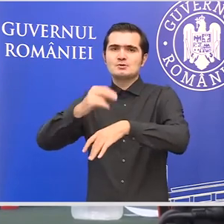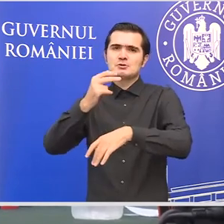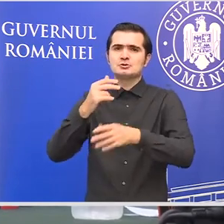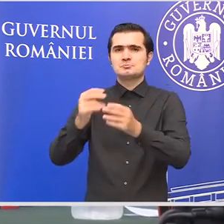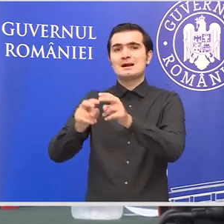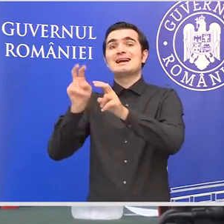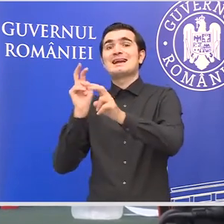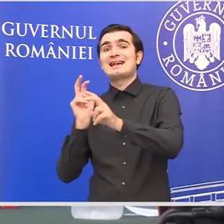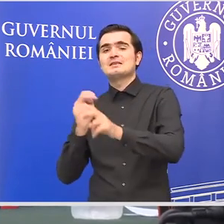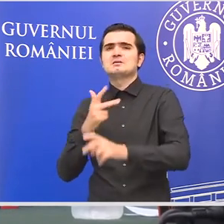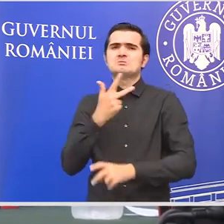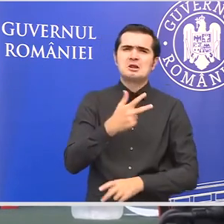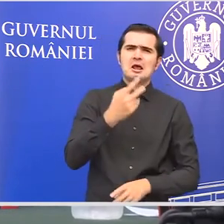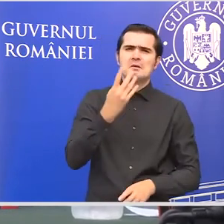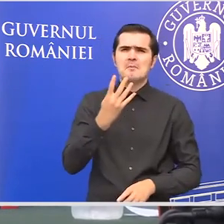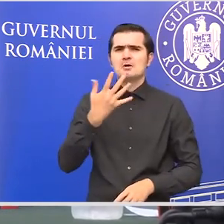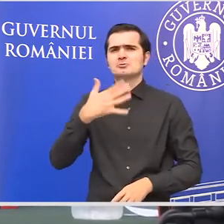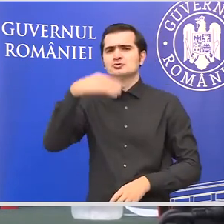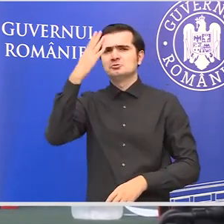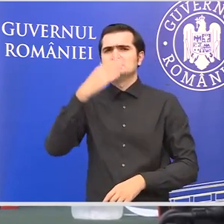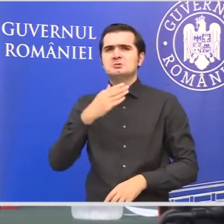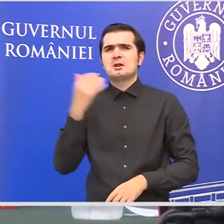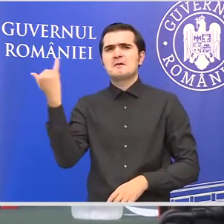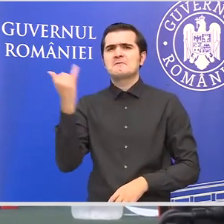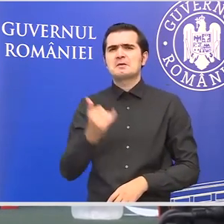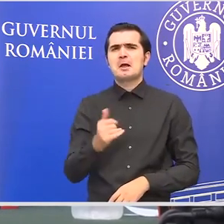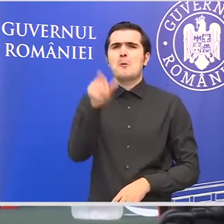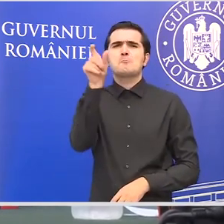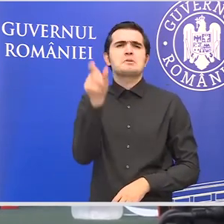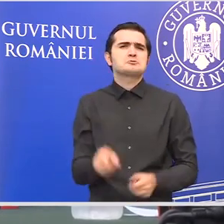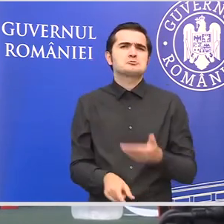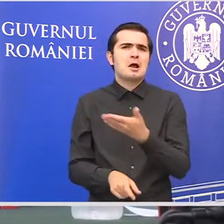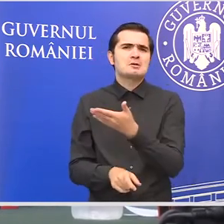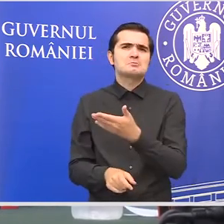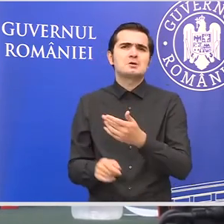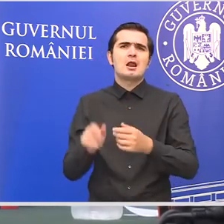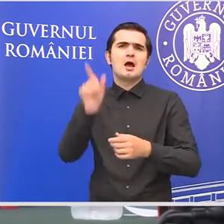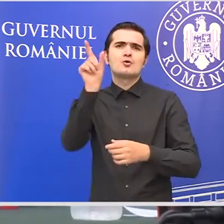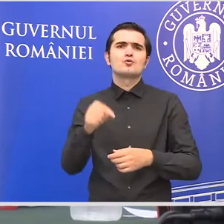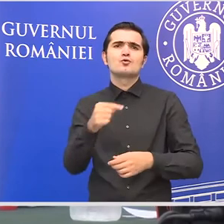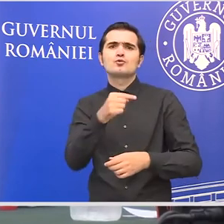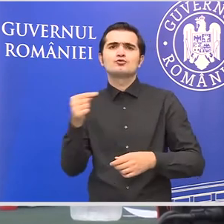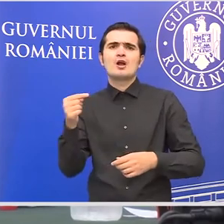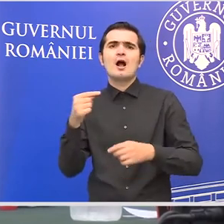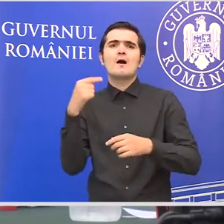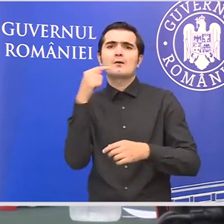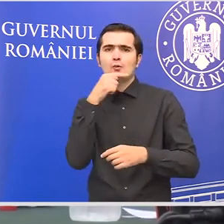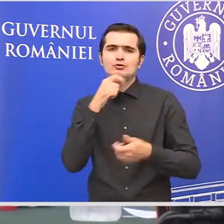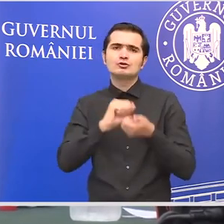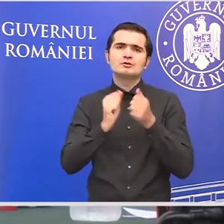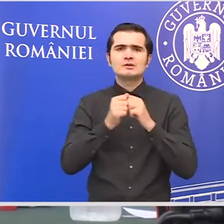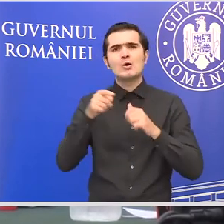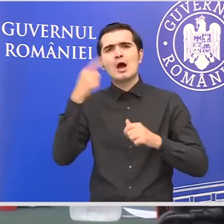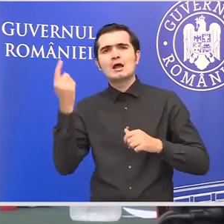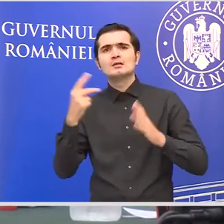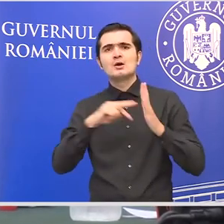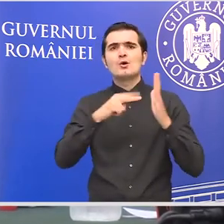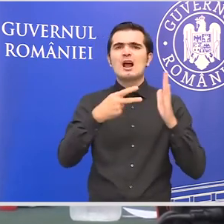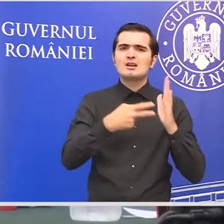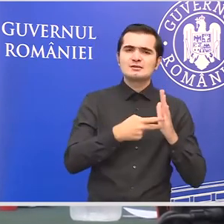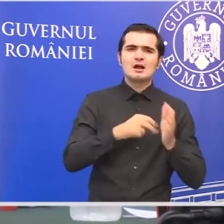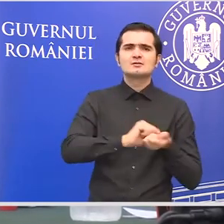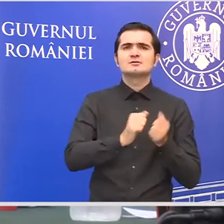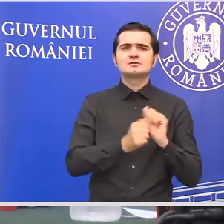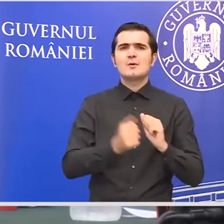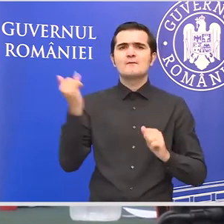înainte, mergeau persoane fie din cadrul Crucea Roșie, fie din alte organizații non-guvernamentale, fie